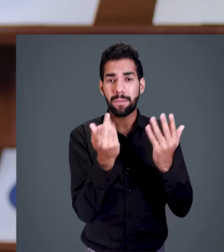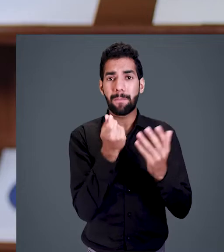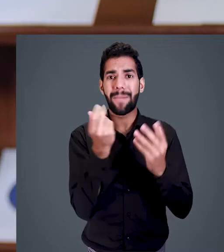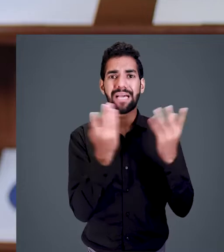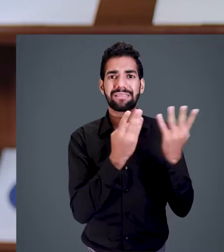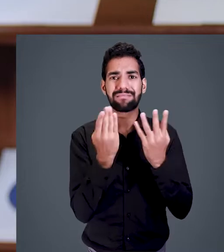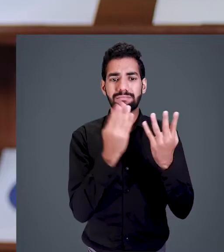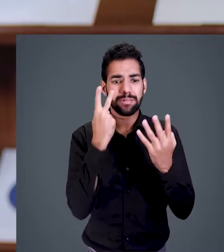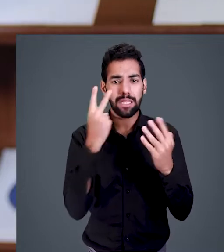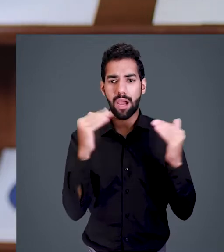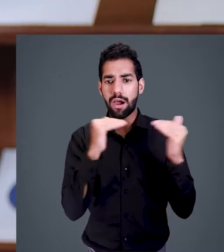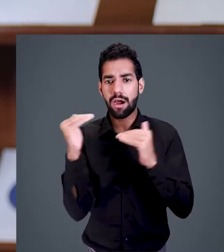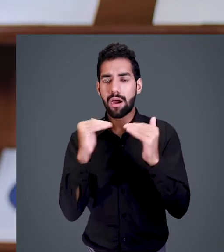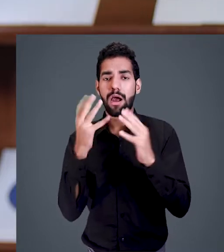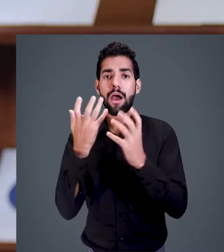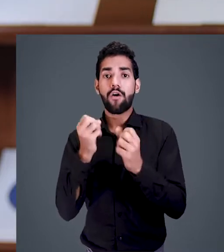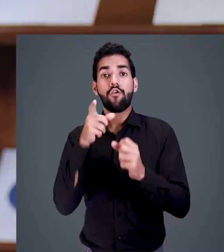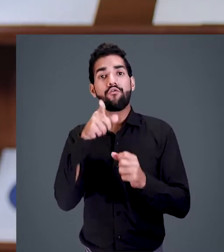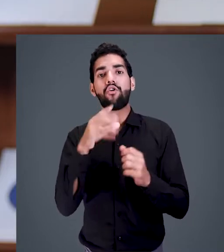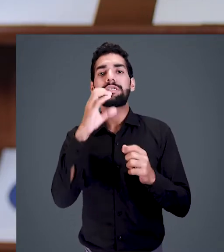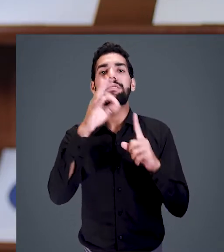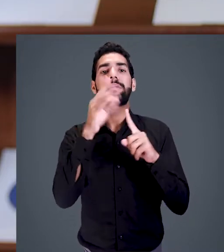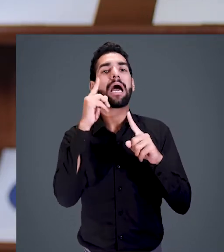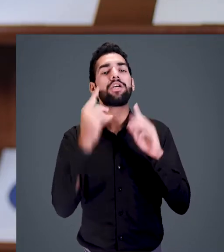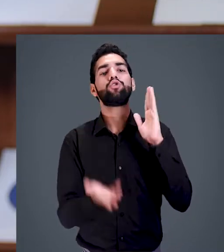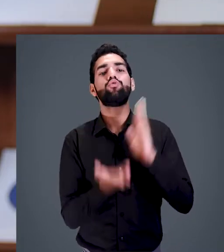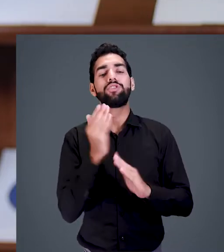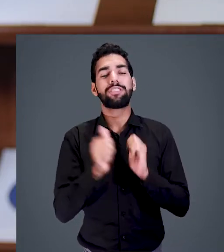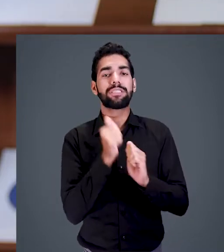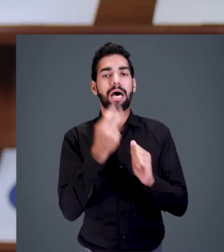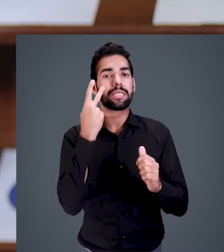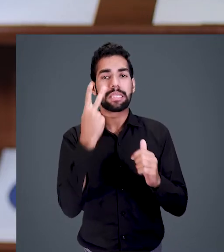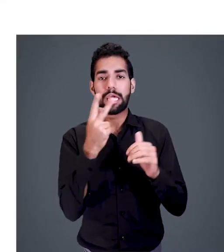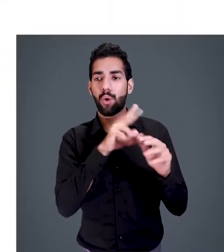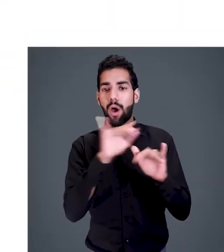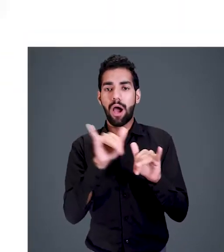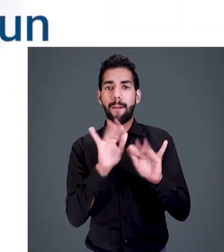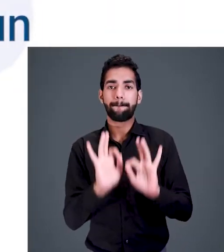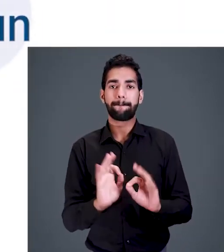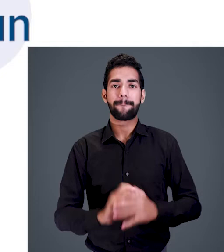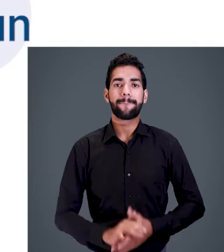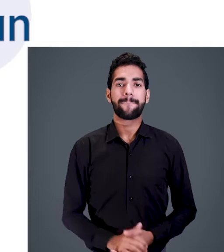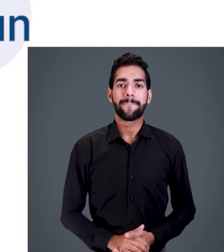हैं। तो CPI इज़ द कॉमन मेजर जिससे आप अपनी इन्फ्लेशन को मेजर करते हैं।